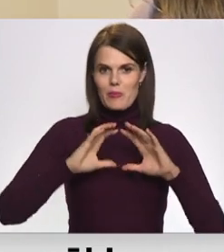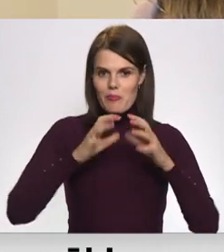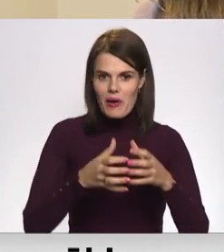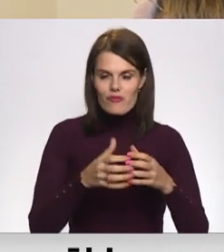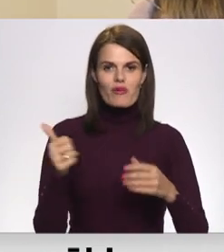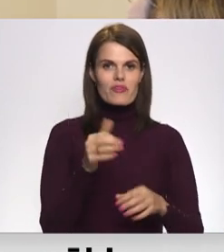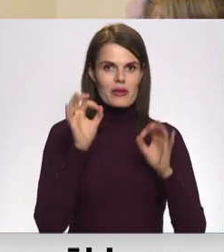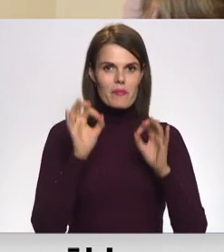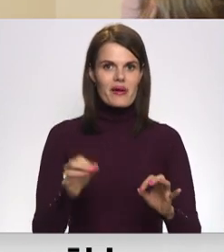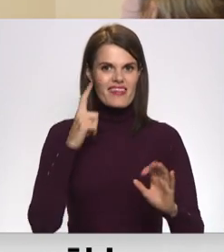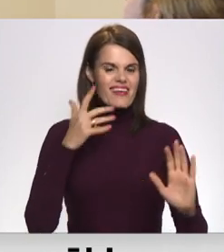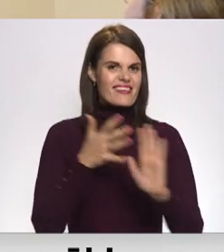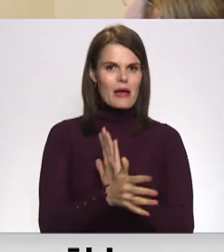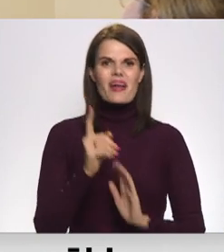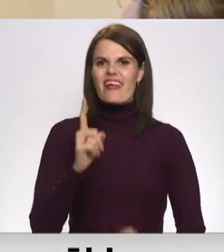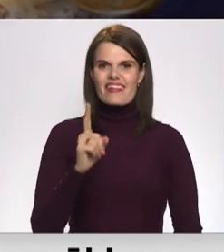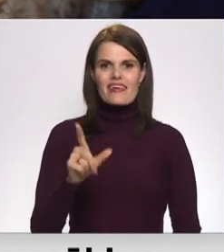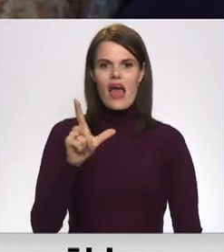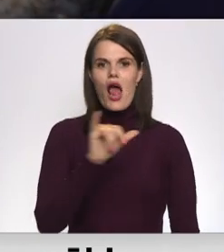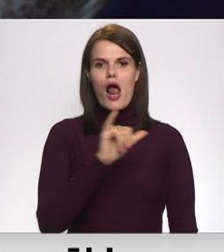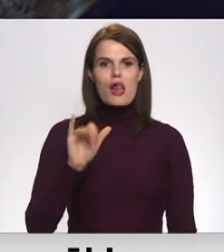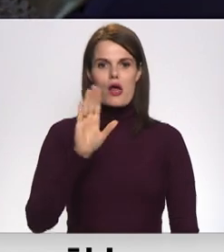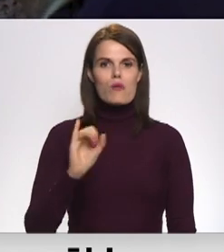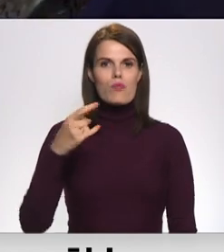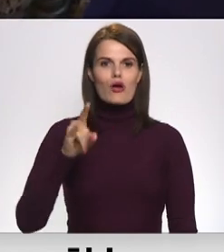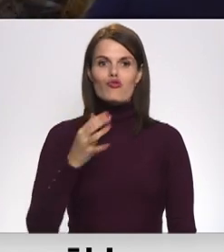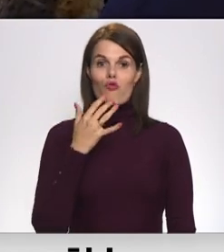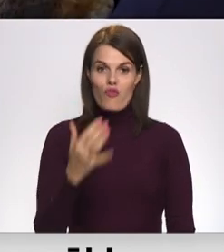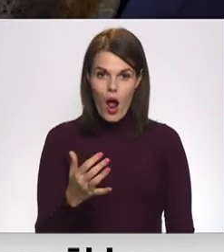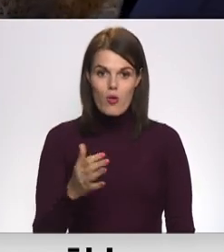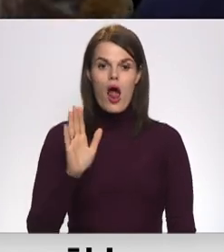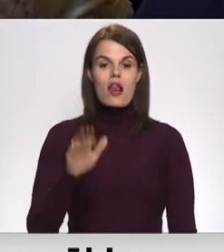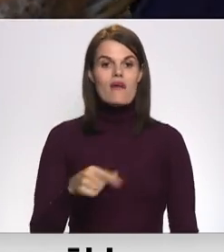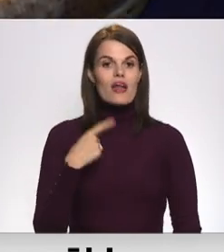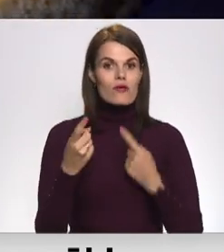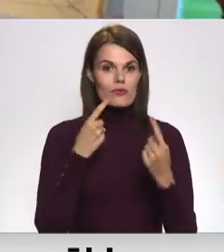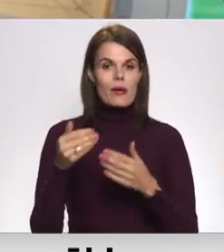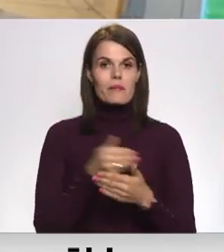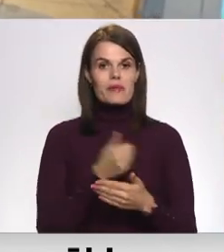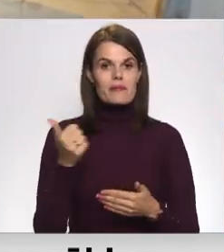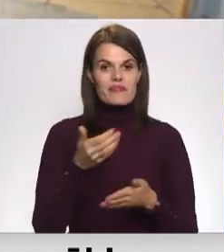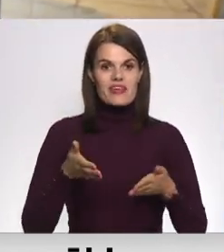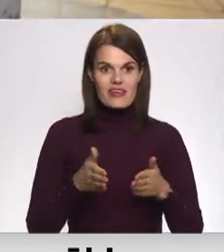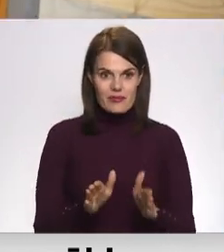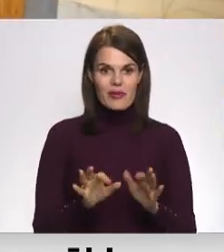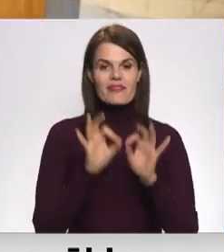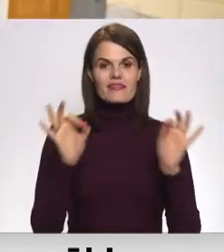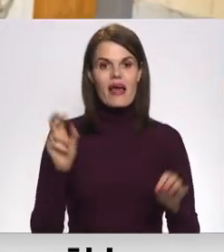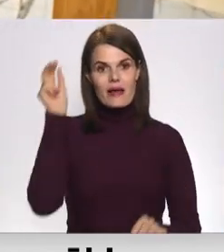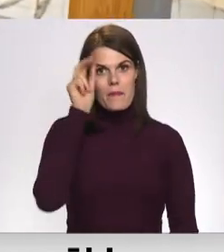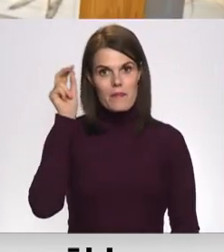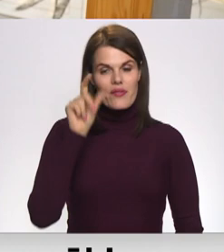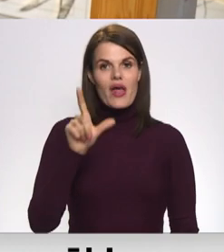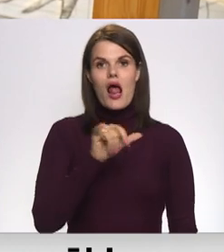Viņa patiesi saprot tikai lībiski, un lai varētu ar savu meitiņu runāt, pirms viņas piedzimšanas lībiešu valodu sākusi mācīties